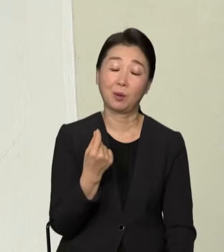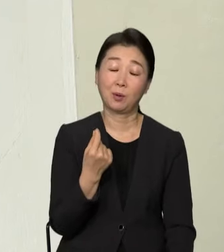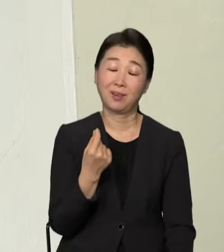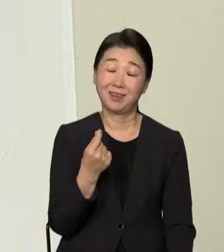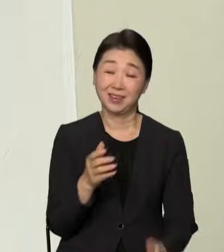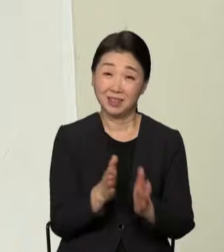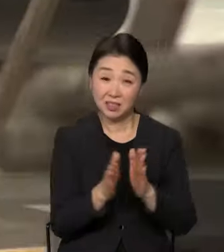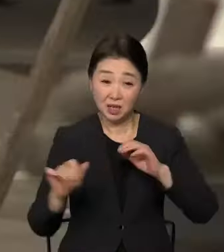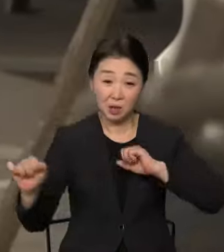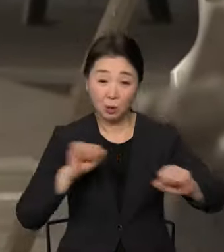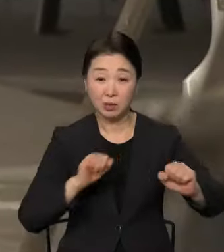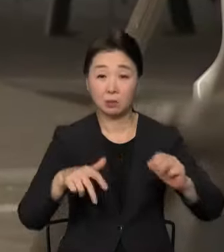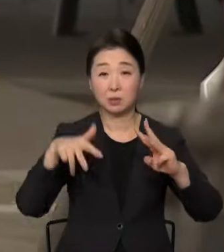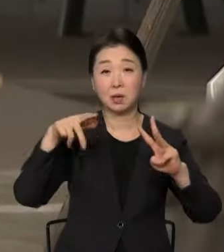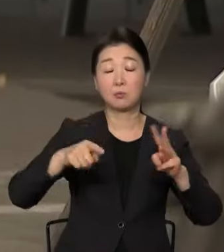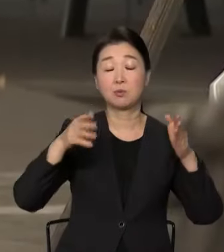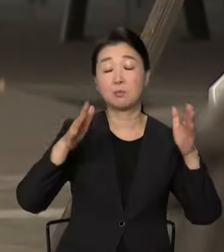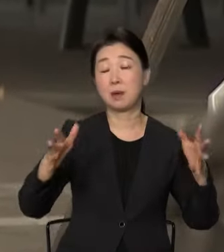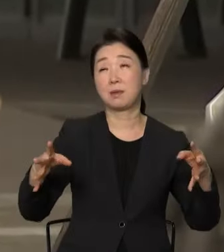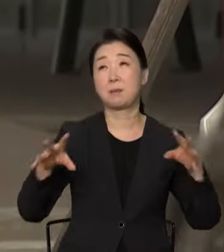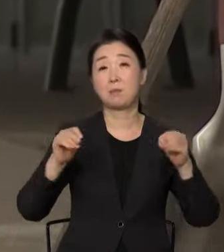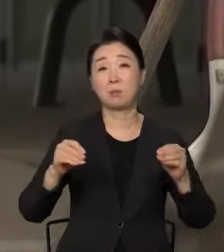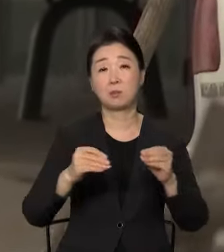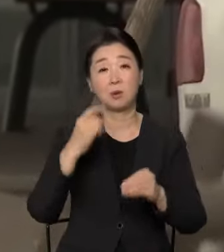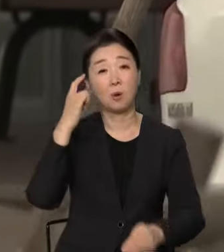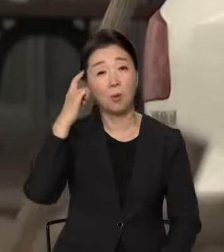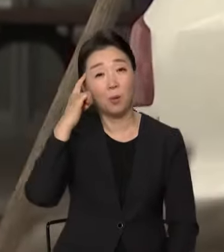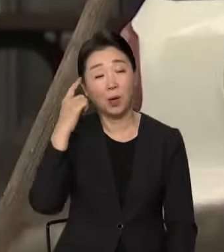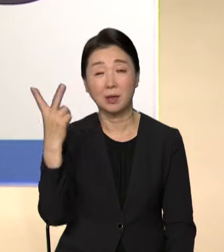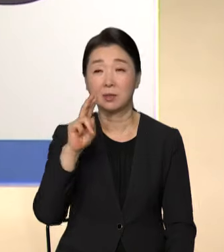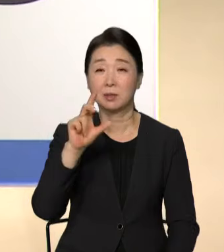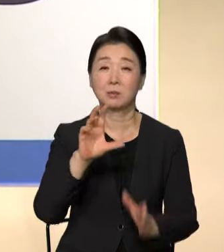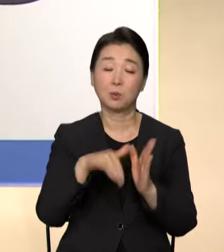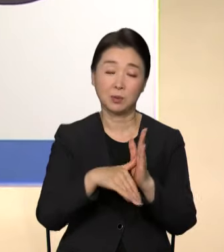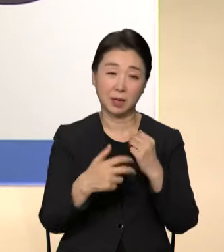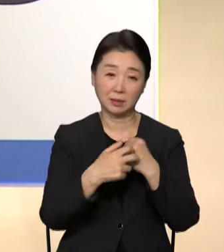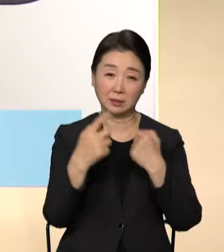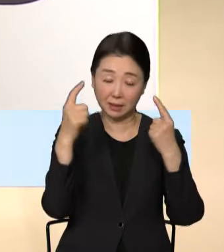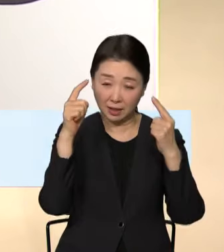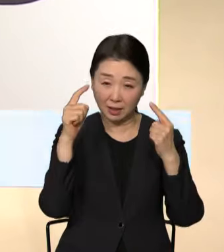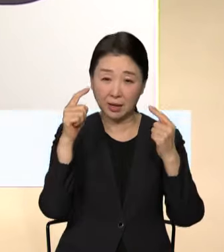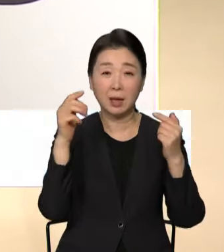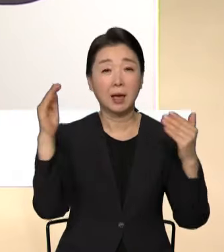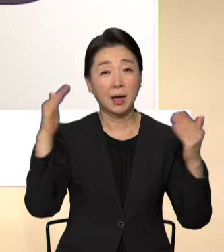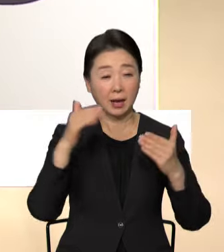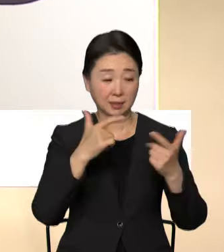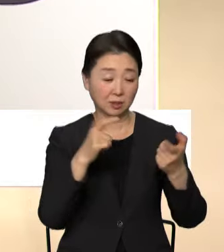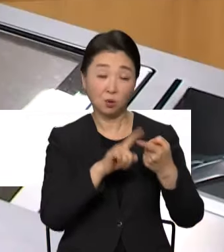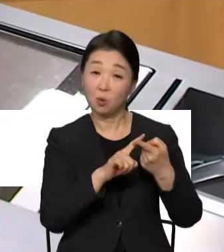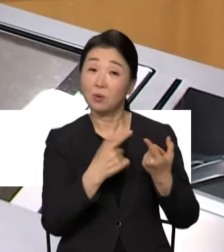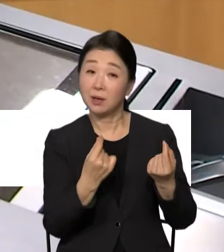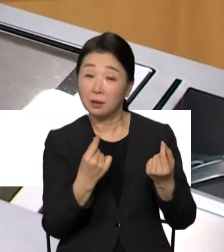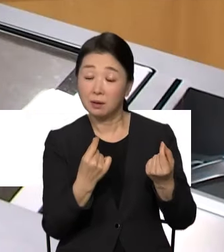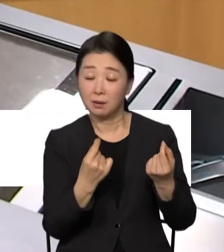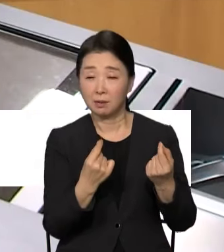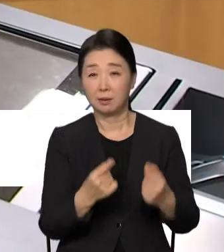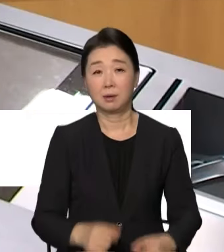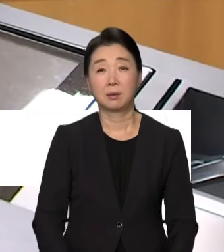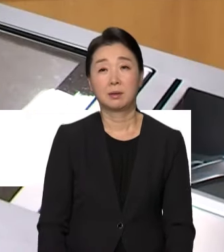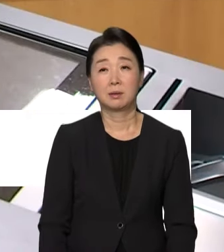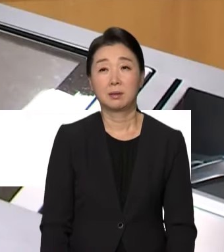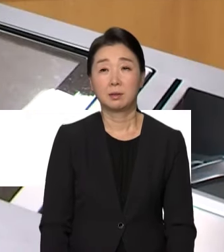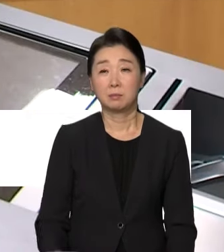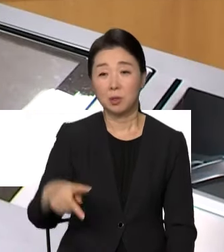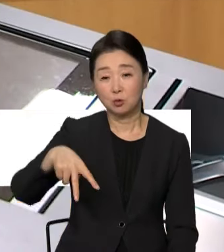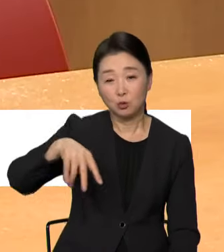만에 협의체가 멈춘 건 2025학년도 의대 정원 문제 때문입니다. 대한의학회와 의대협회는 수시 미충원